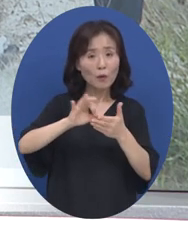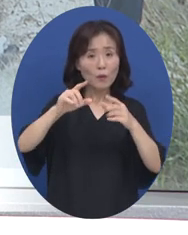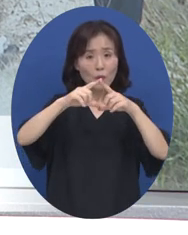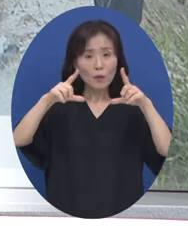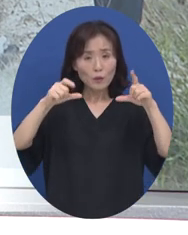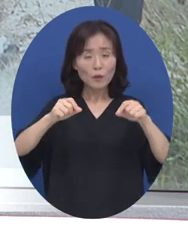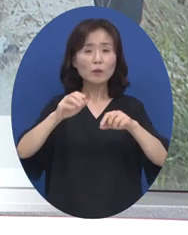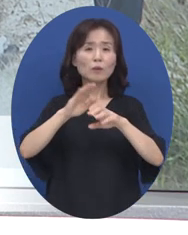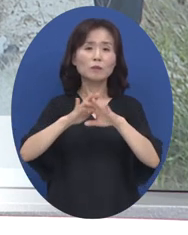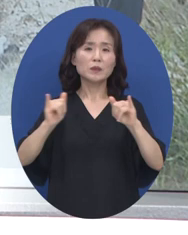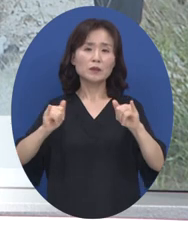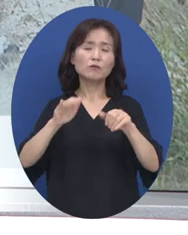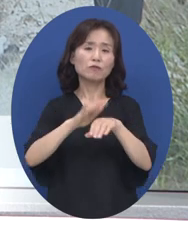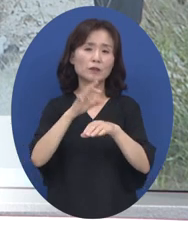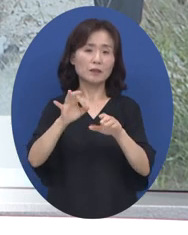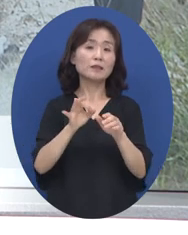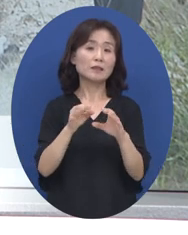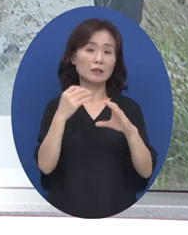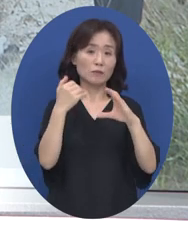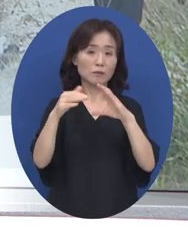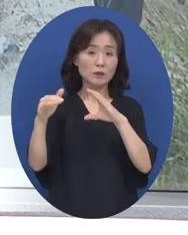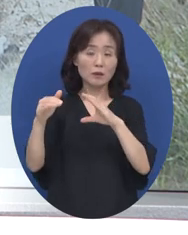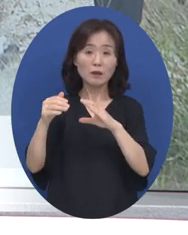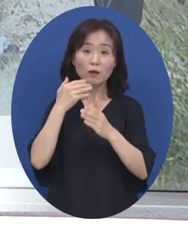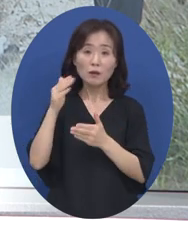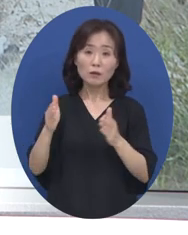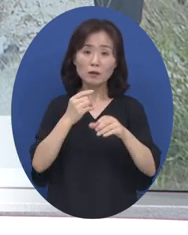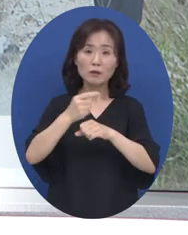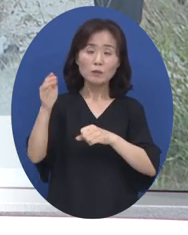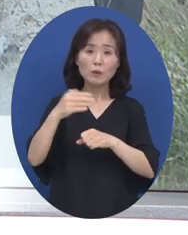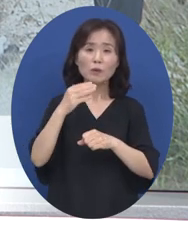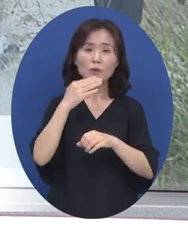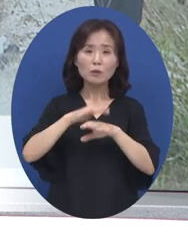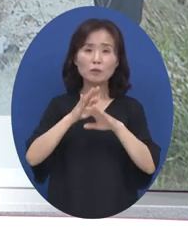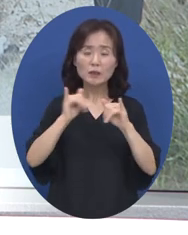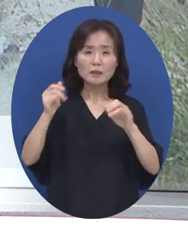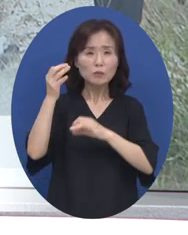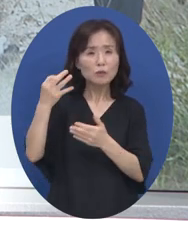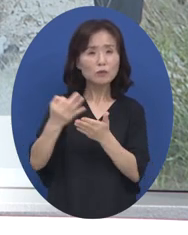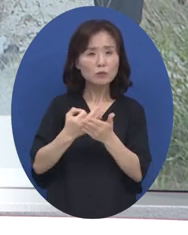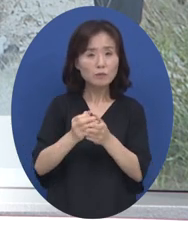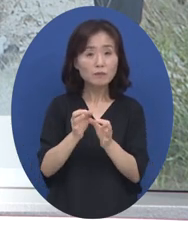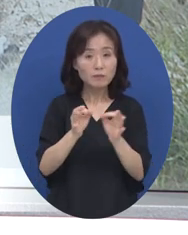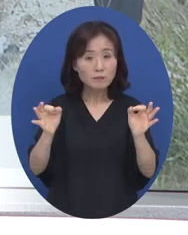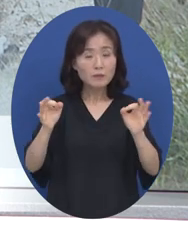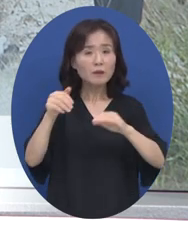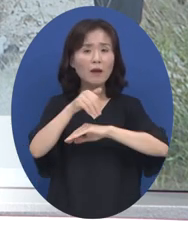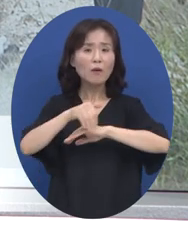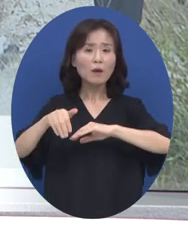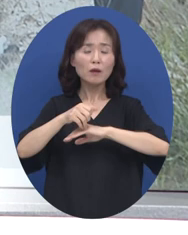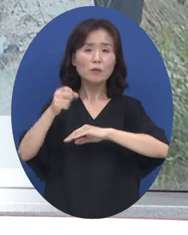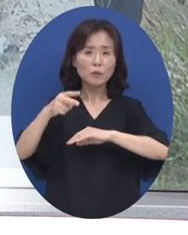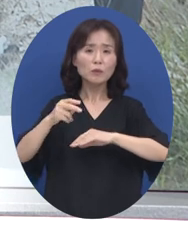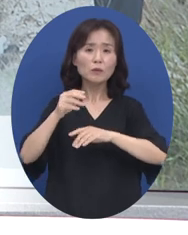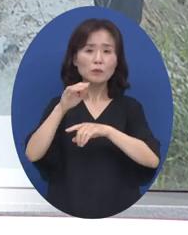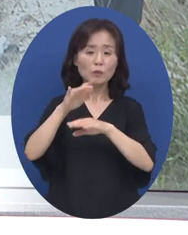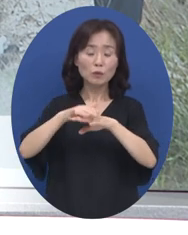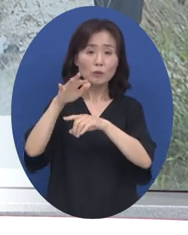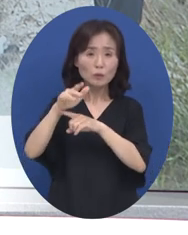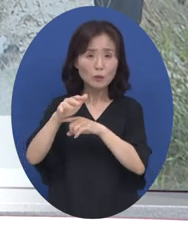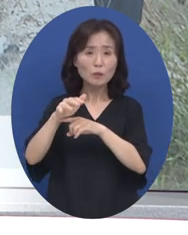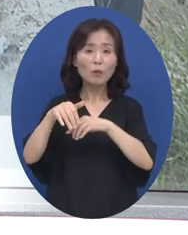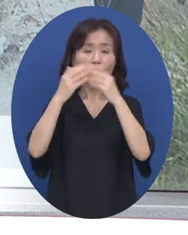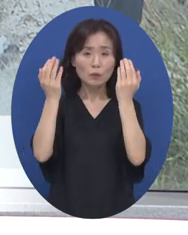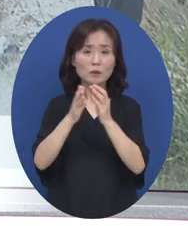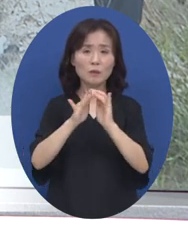되는데요 경우도 는 내년부터 동민 기본소득 지급에 추진중 있고 농촌 지역 시민 모두에게 기본소득을 주는 새로운